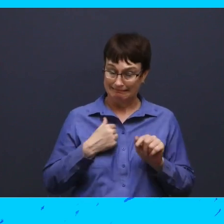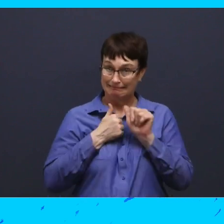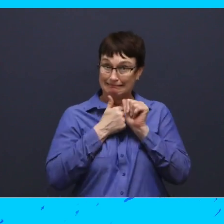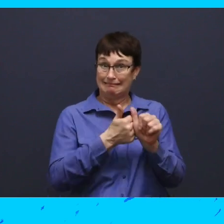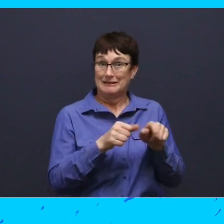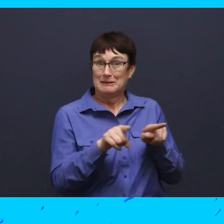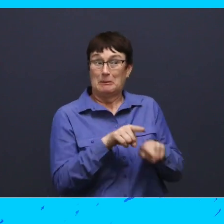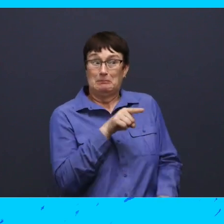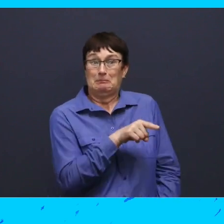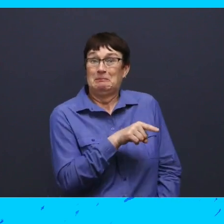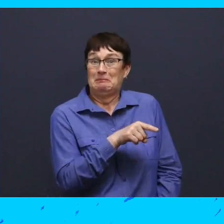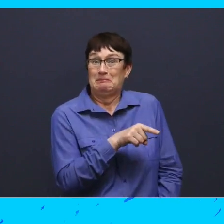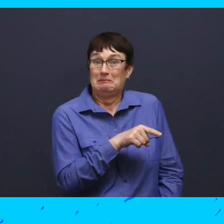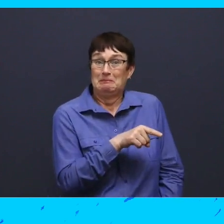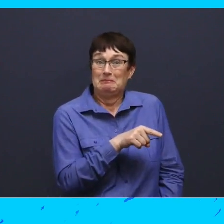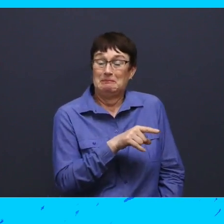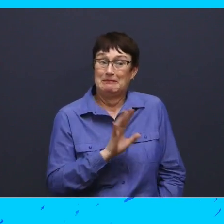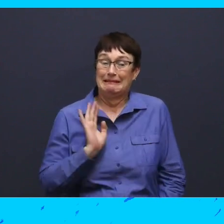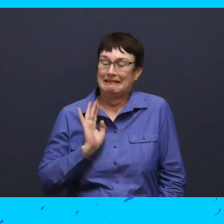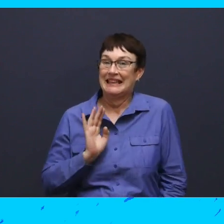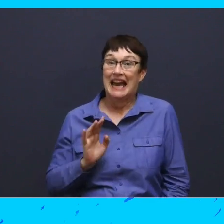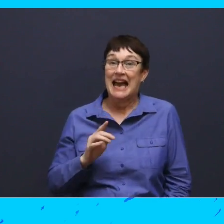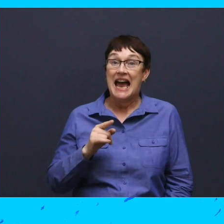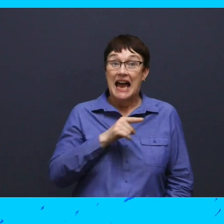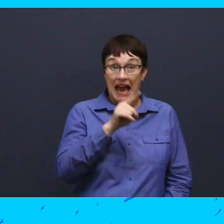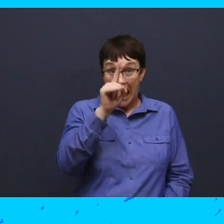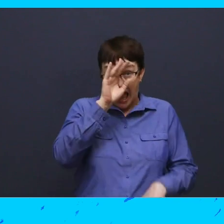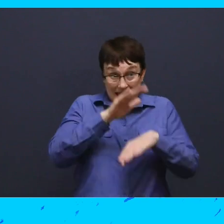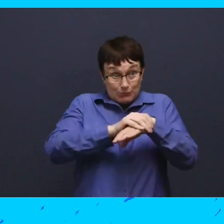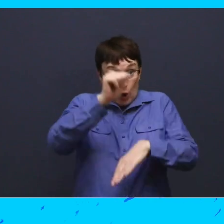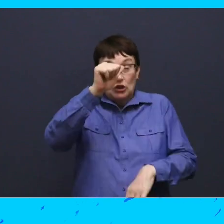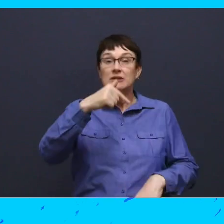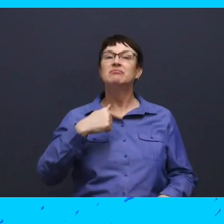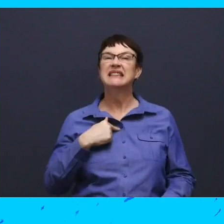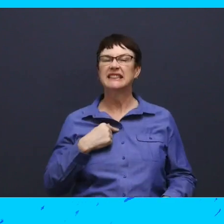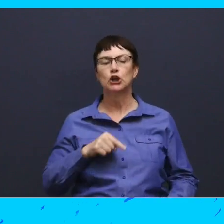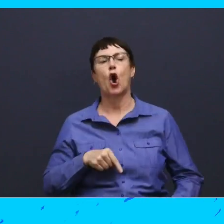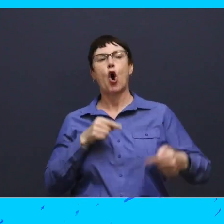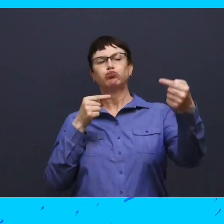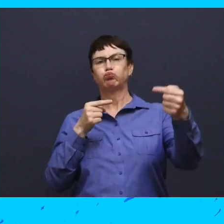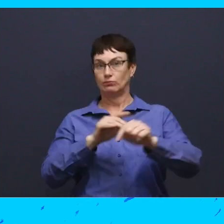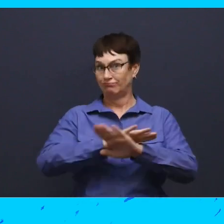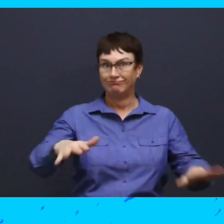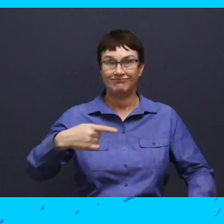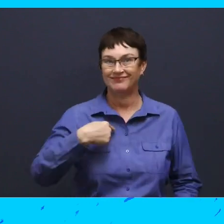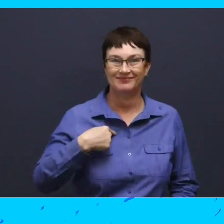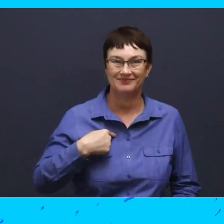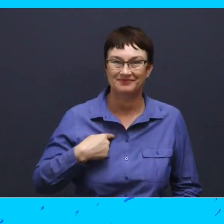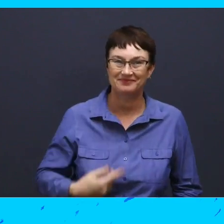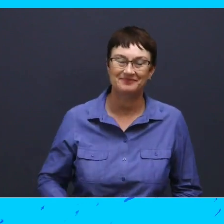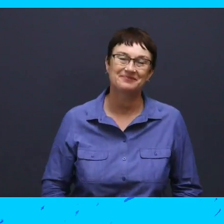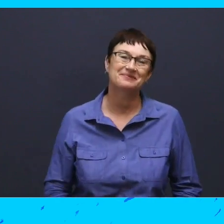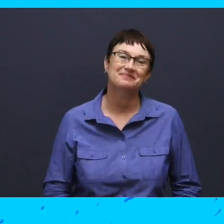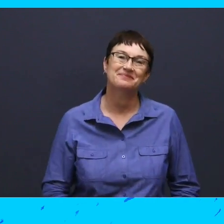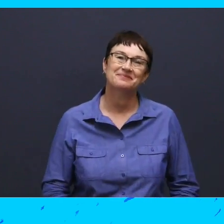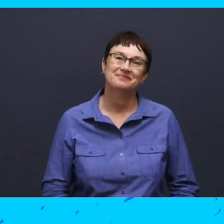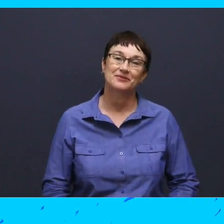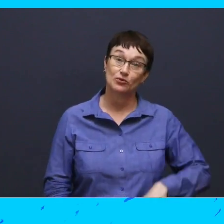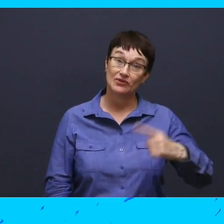Je ne vais pas entrer en conflit avec les spécialistes et les experts, donc je vais